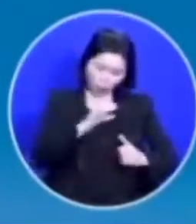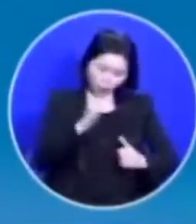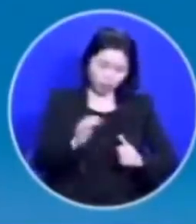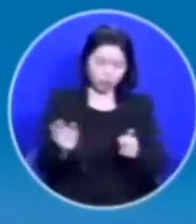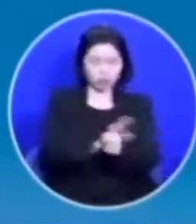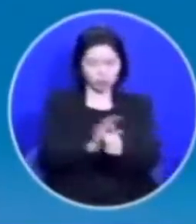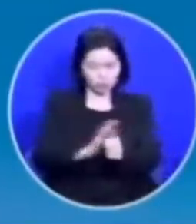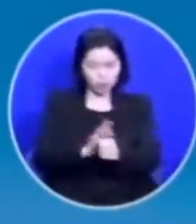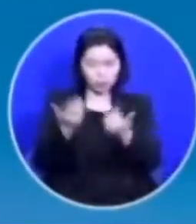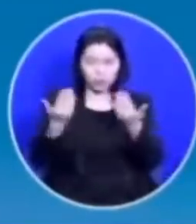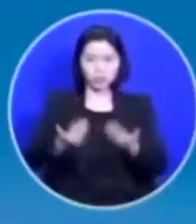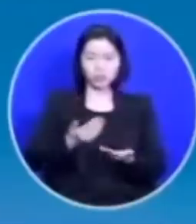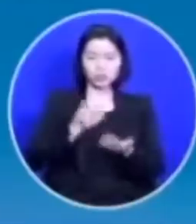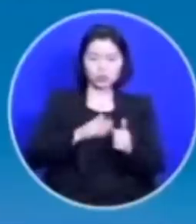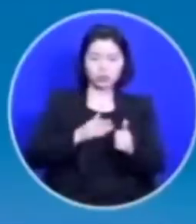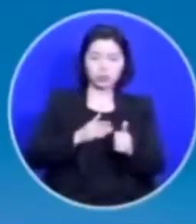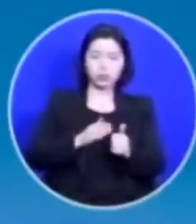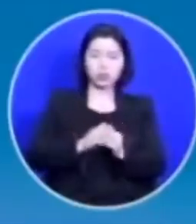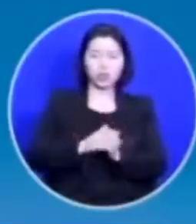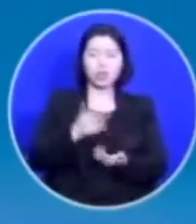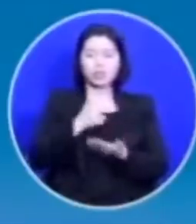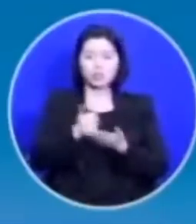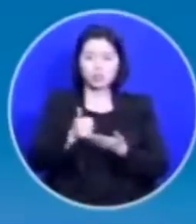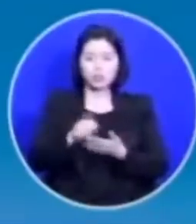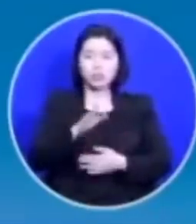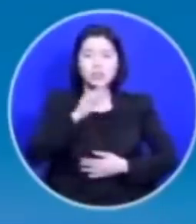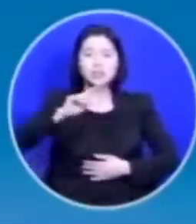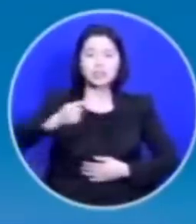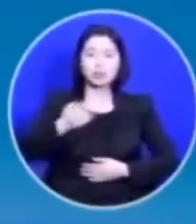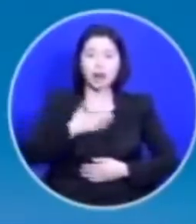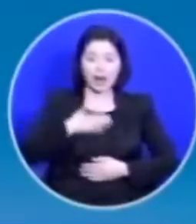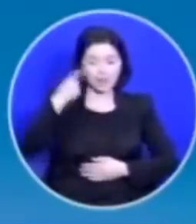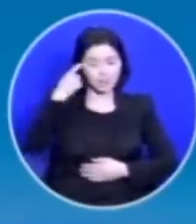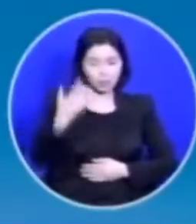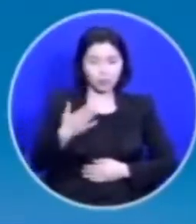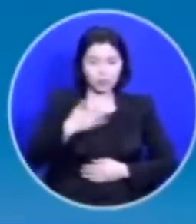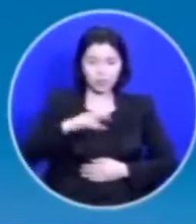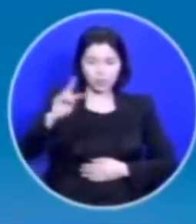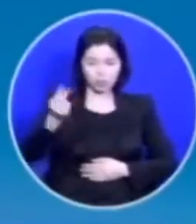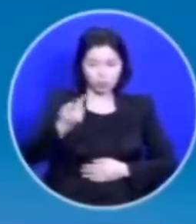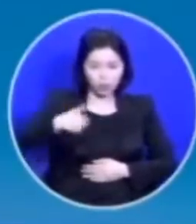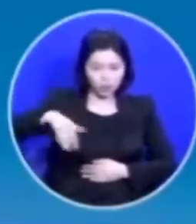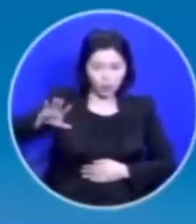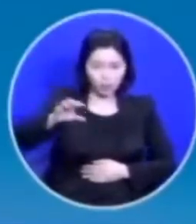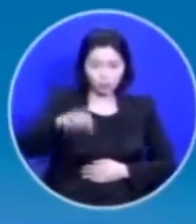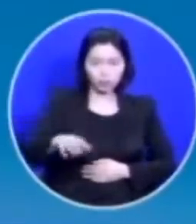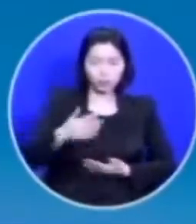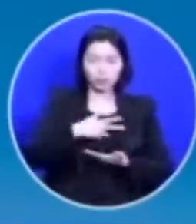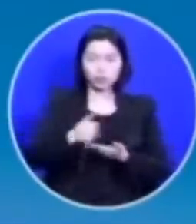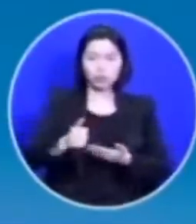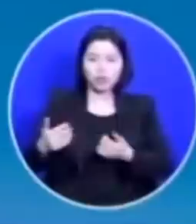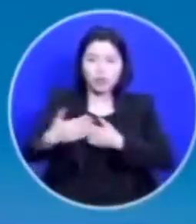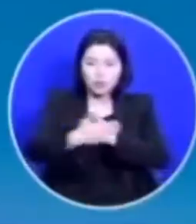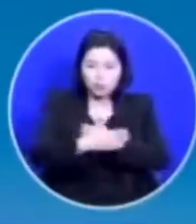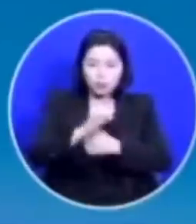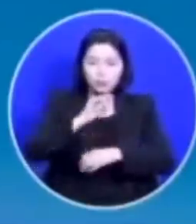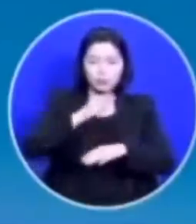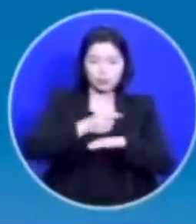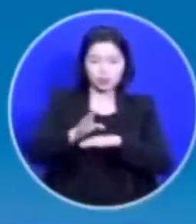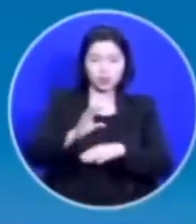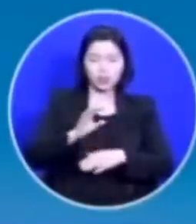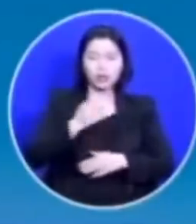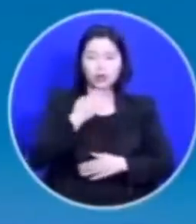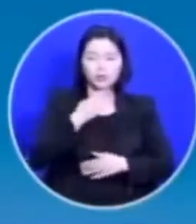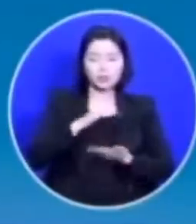위로도 하여 주세요 주님 그래도 아시지요 제가 돌아갈 것은 주님 품 밖에 없습니다